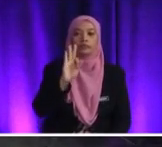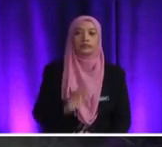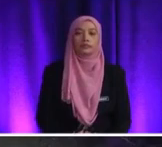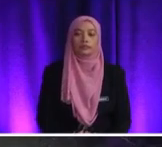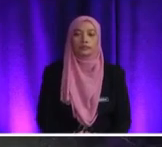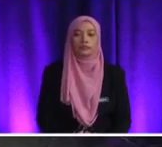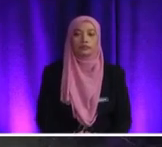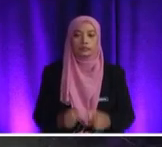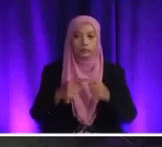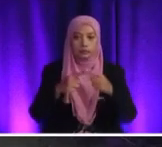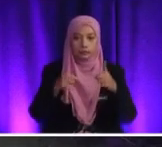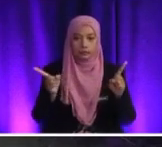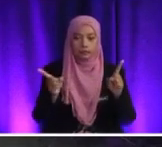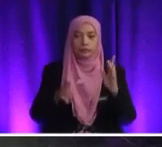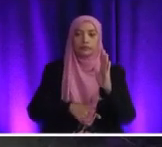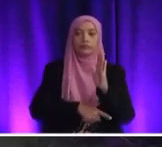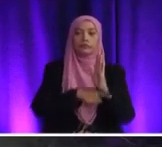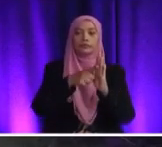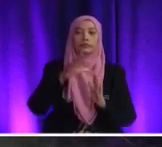tapi lebih